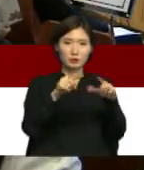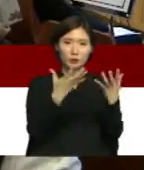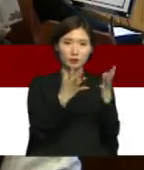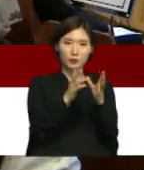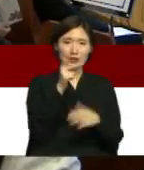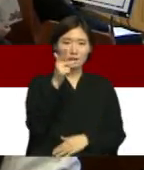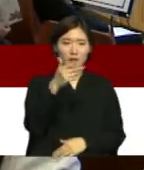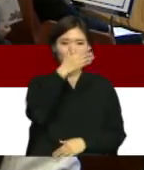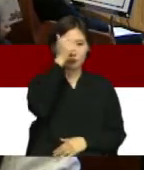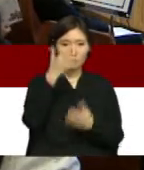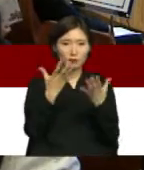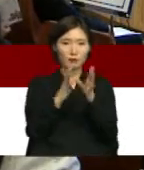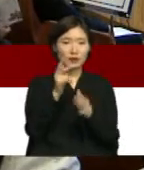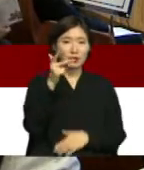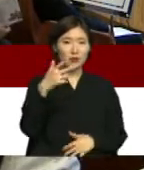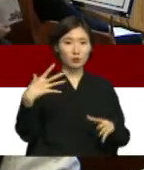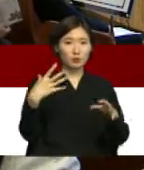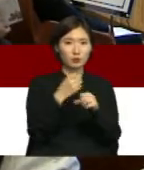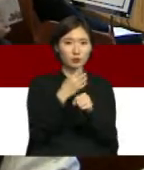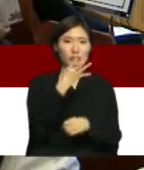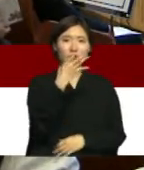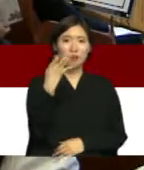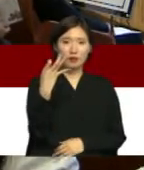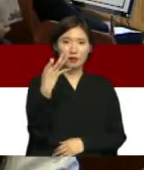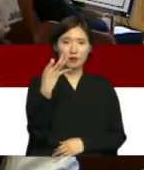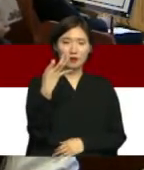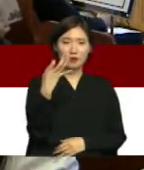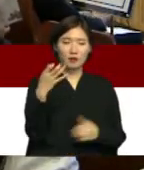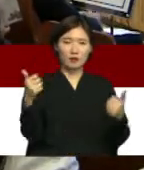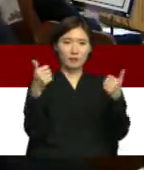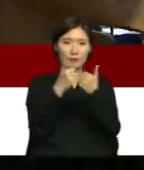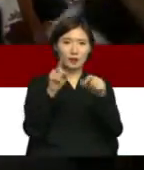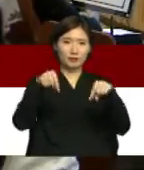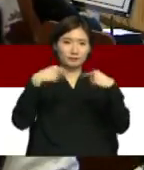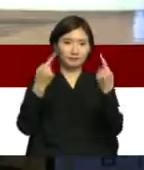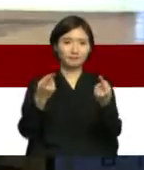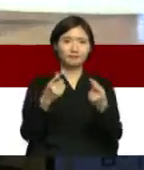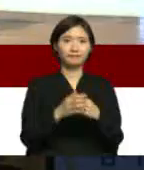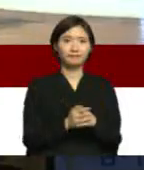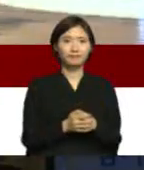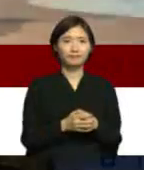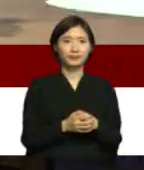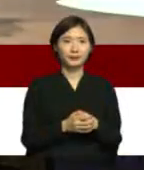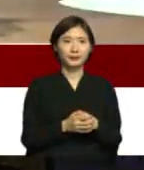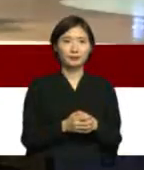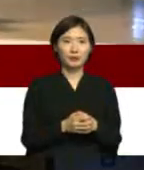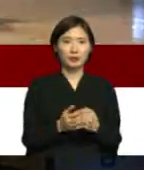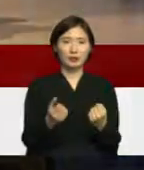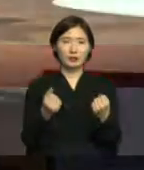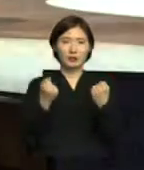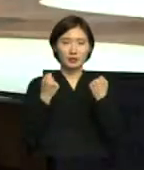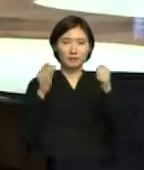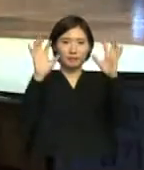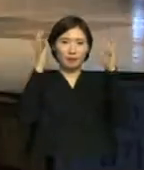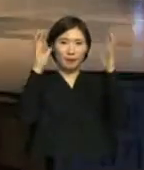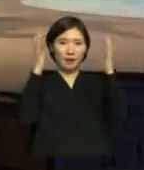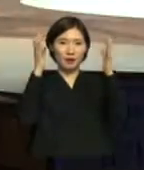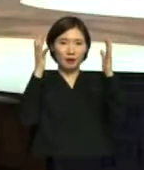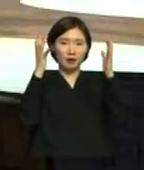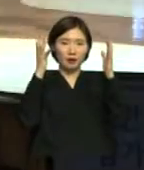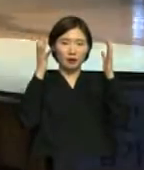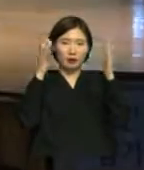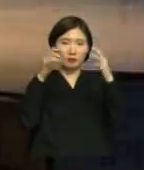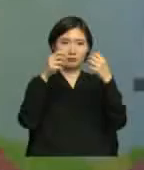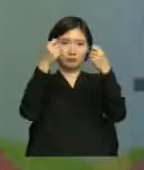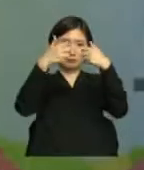7팀과 청소년부 7팀을 합쳐 총 14팀이 결선 무대를 치렀습니다. 힘찬 치어리딩 무대로 막을 올린